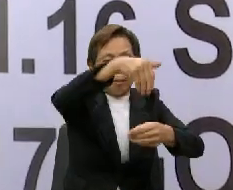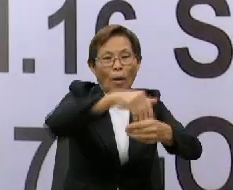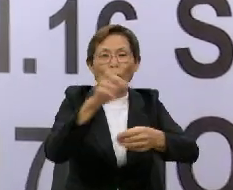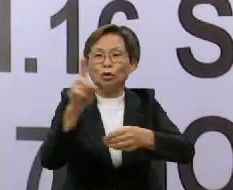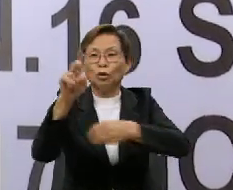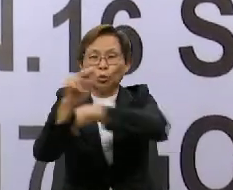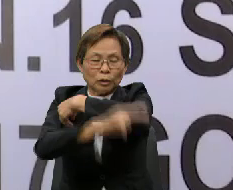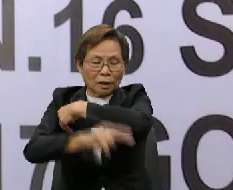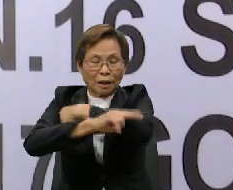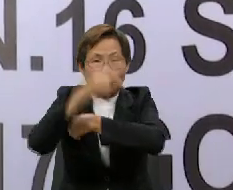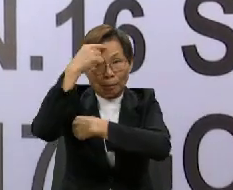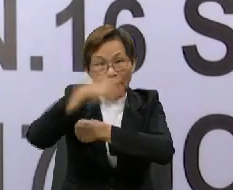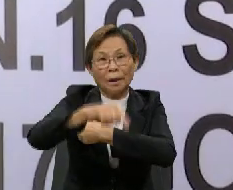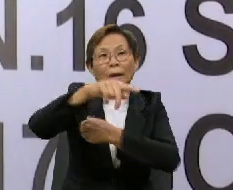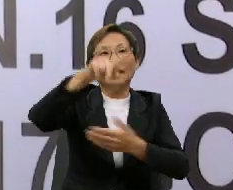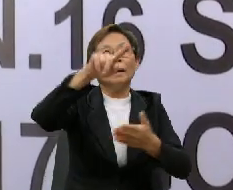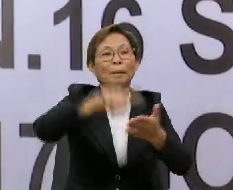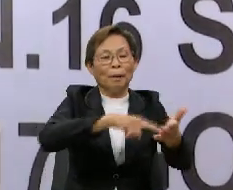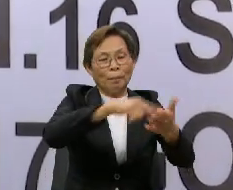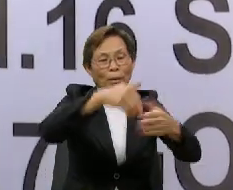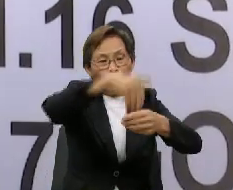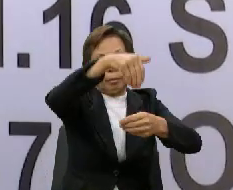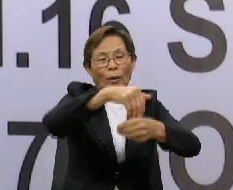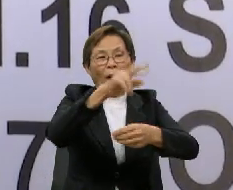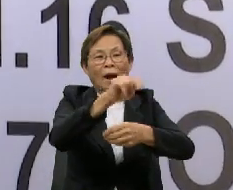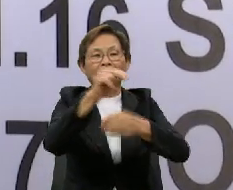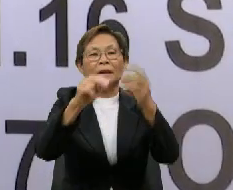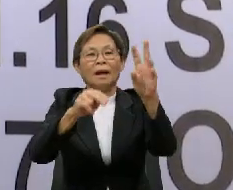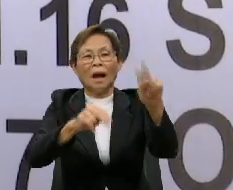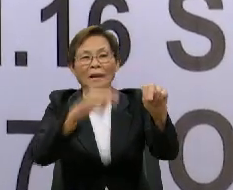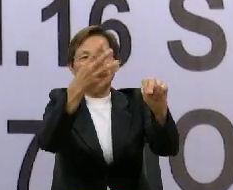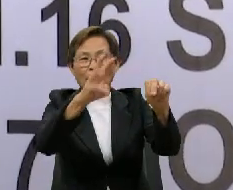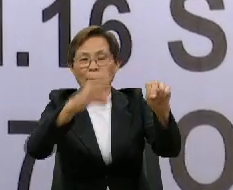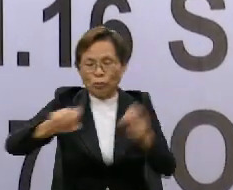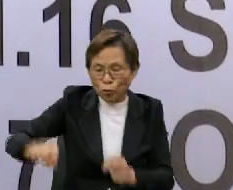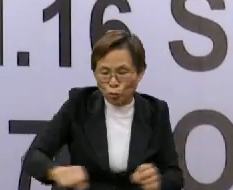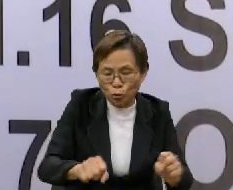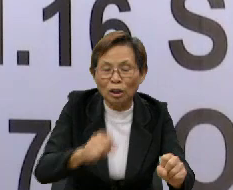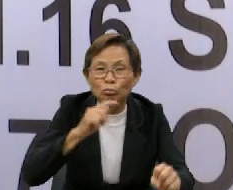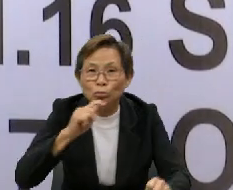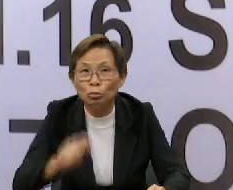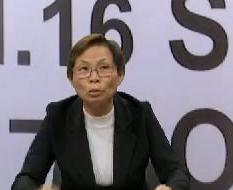Negeri bagi Bahagian Pilihan Raya Negeri N16 Sungai Tua.